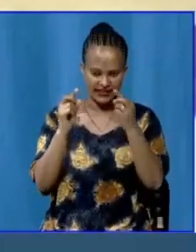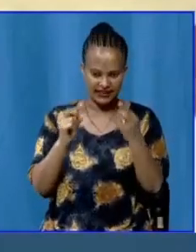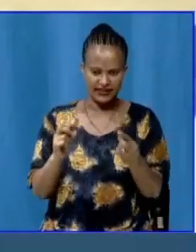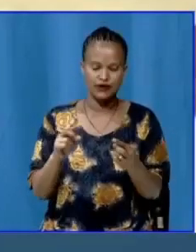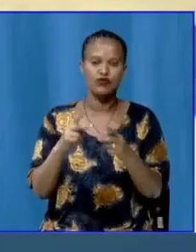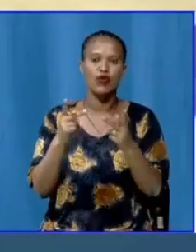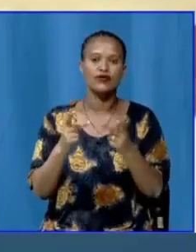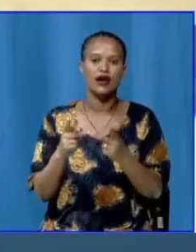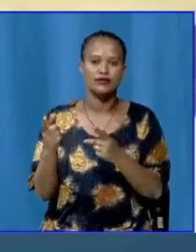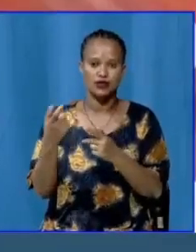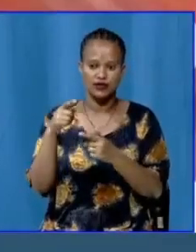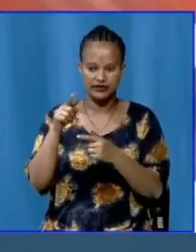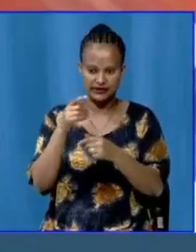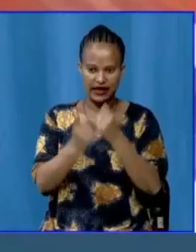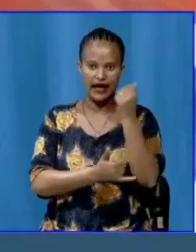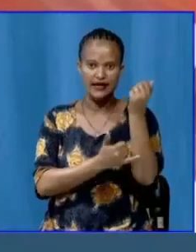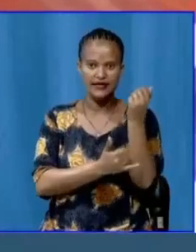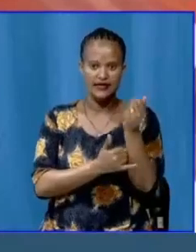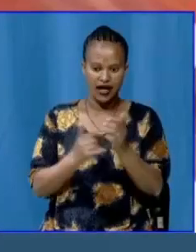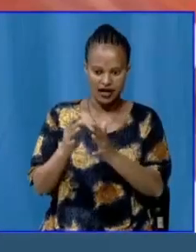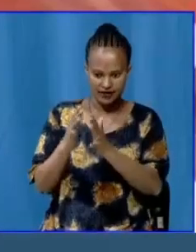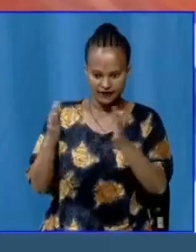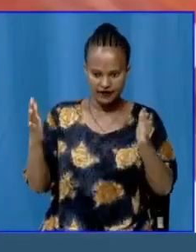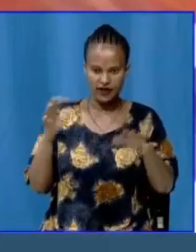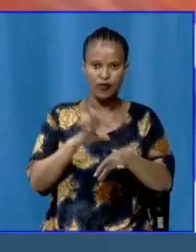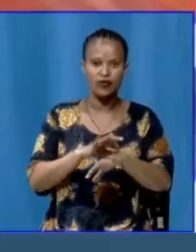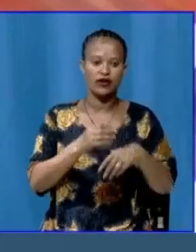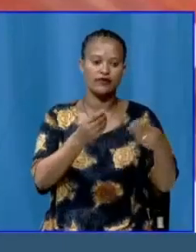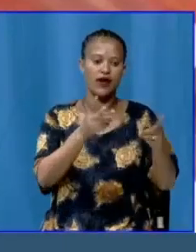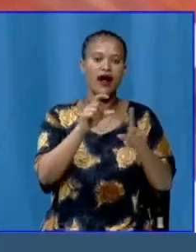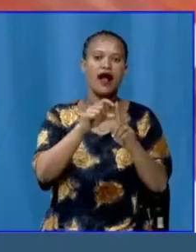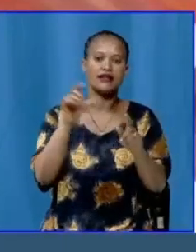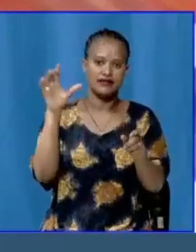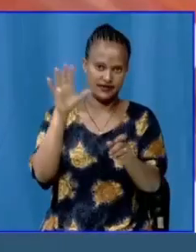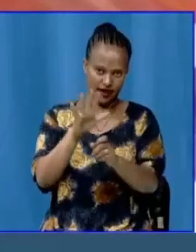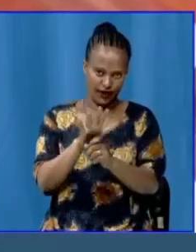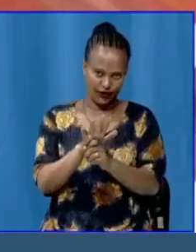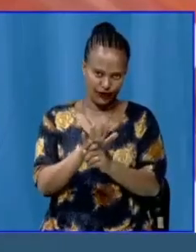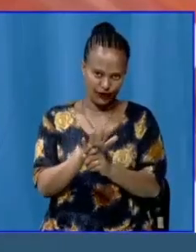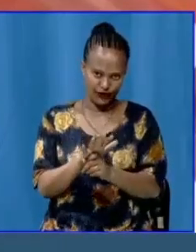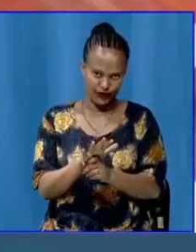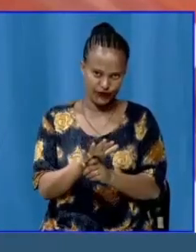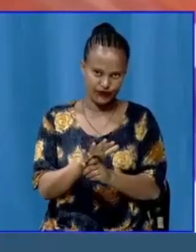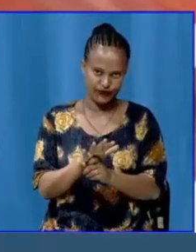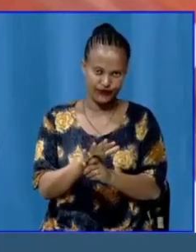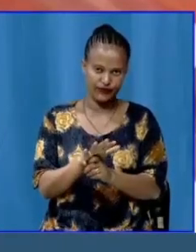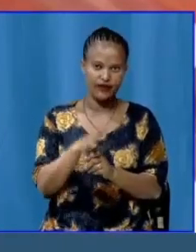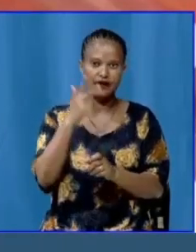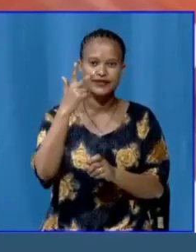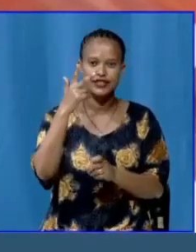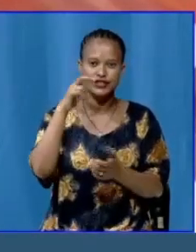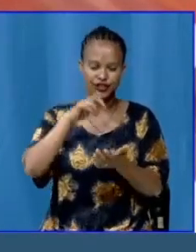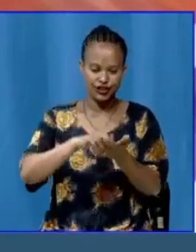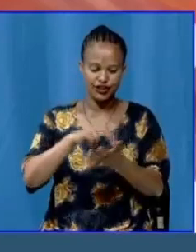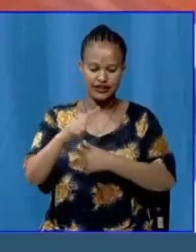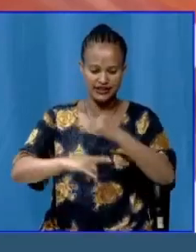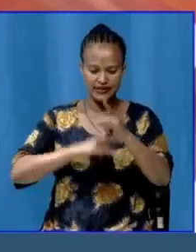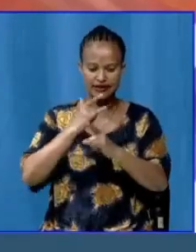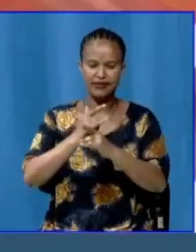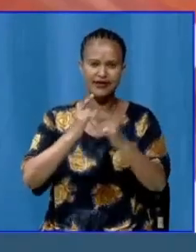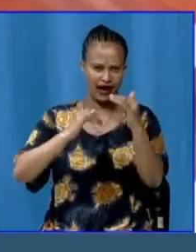ዝኾነ መጠንቲ ዓዲ ኣስፊሕና ክንበኩም ኢና ኢሎም ቃል ስለ ዝኣተውልና ካብ 3,000 ዘመን